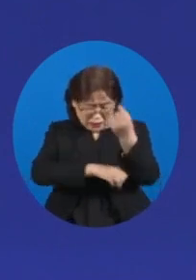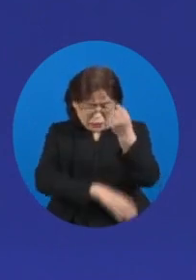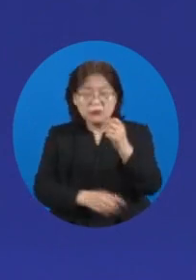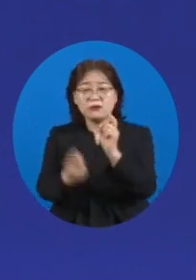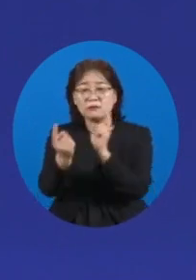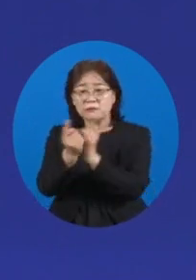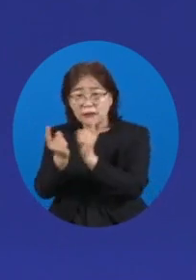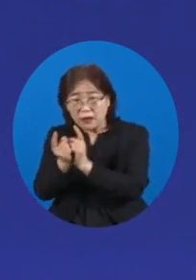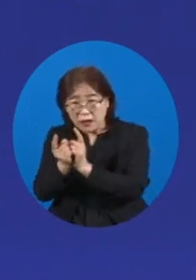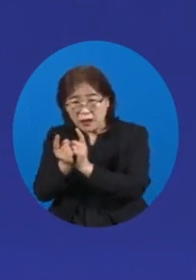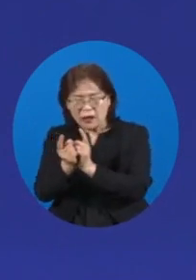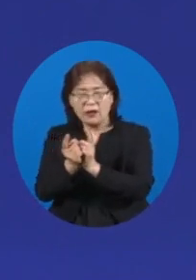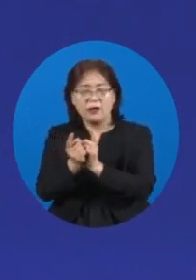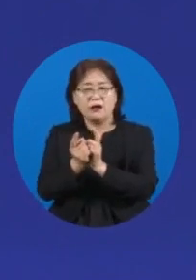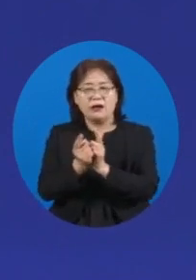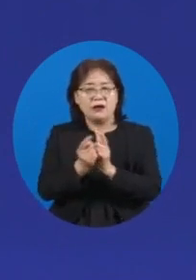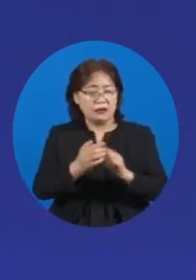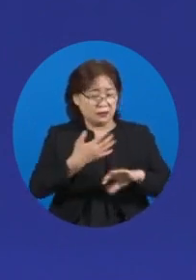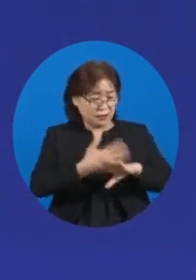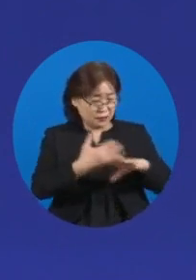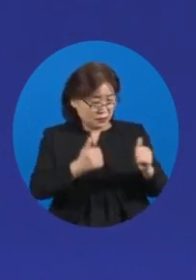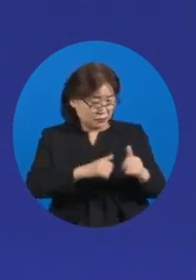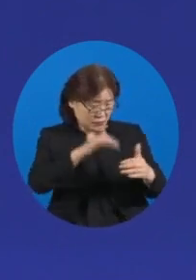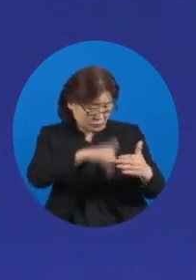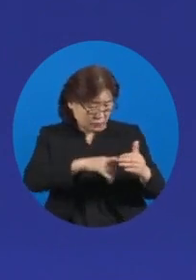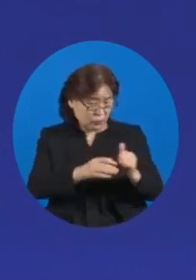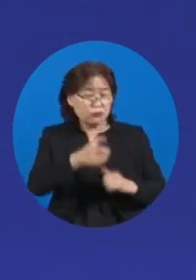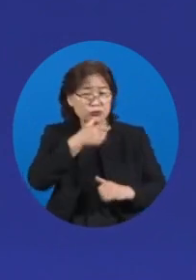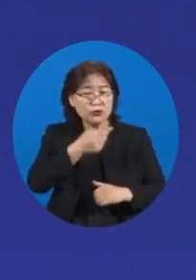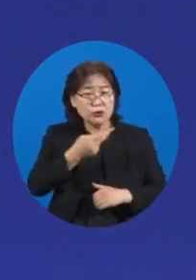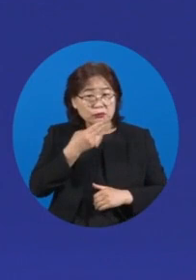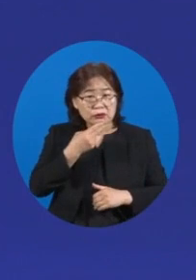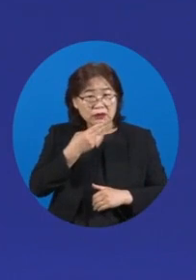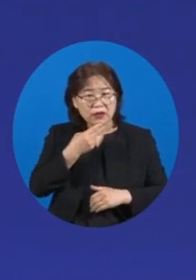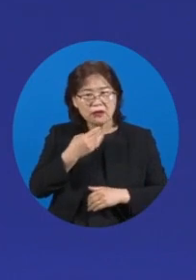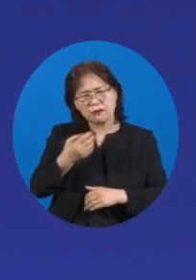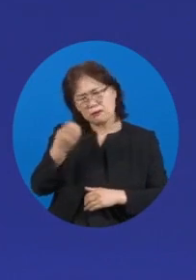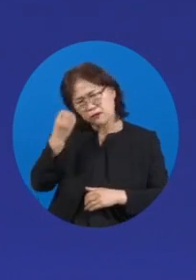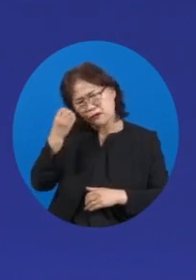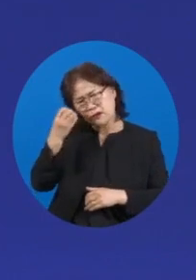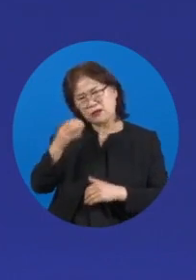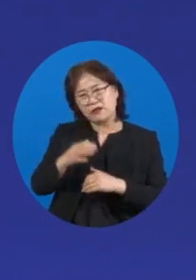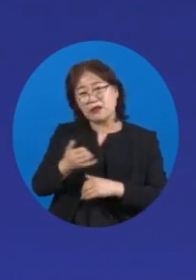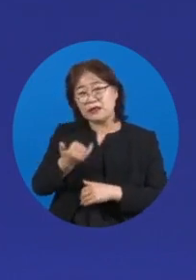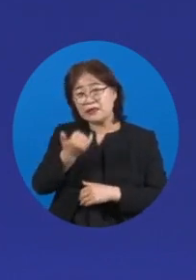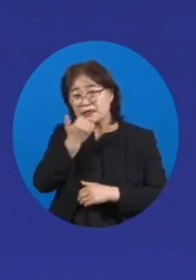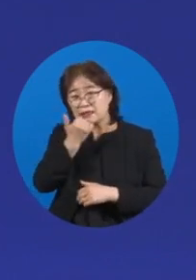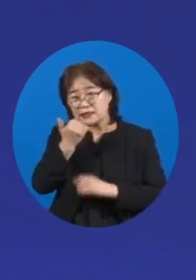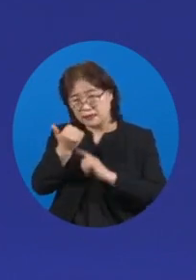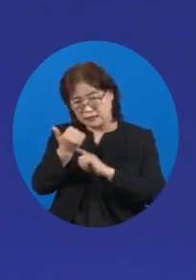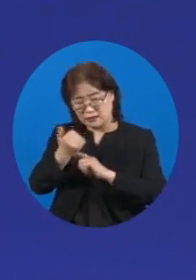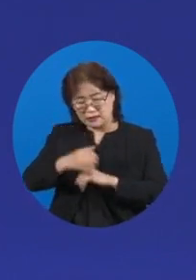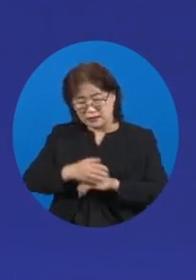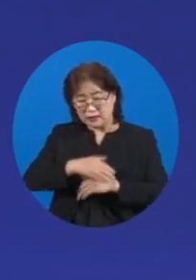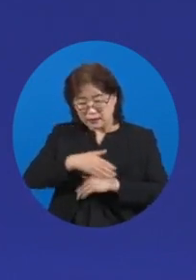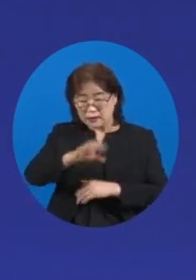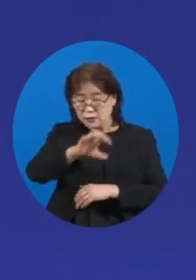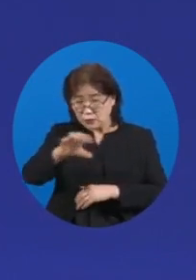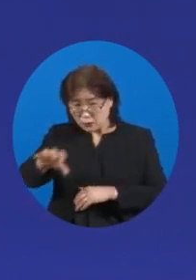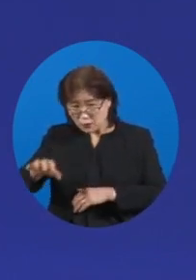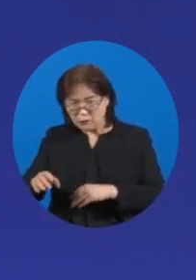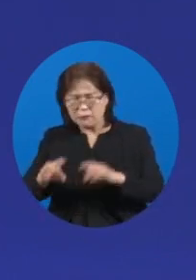다른 사람들이 땅을 파면 물이 나오지 않는데 그런데 이상하게도 어때요 이삭이 가는 곳 마다 땅을